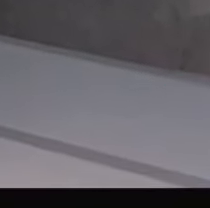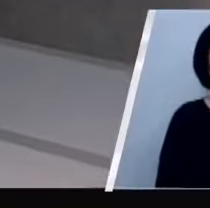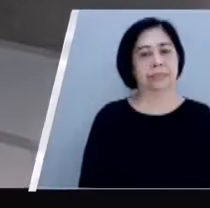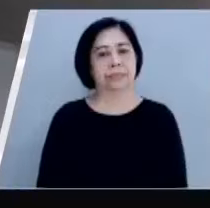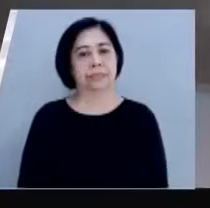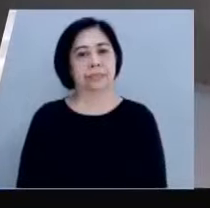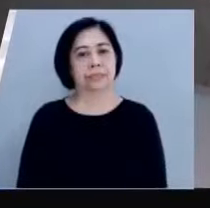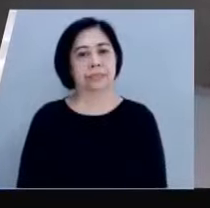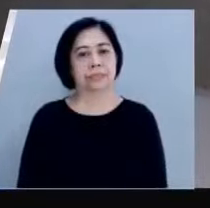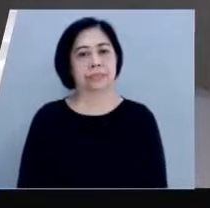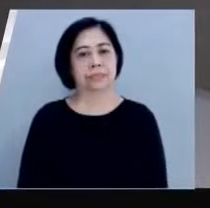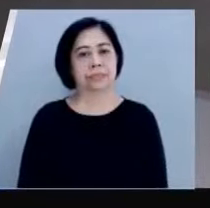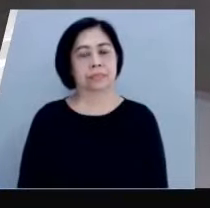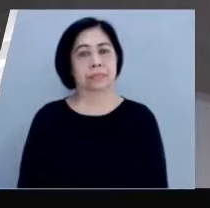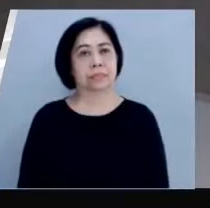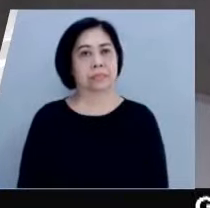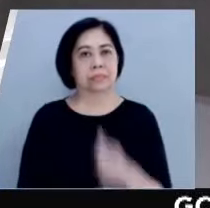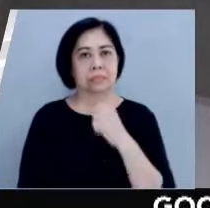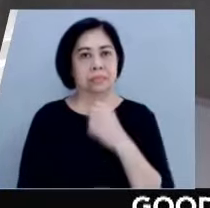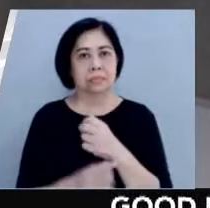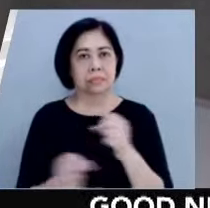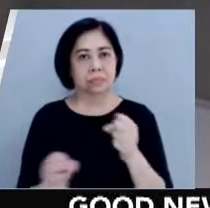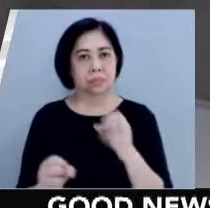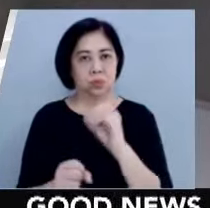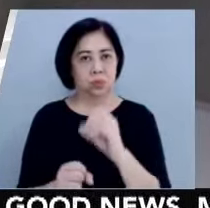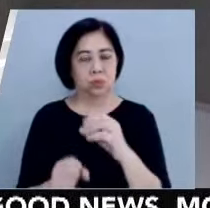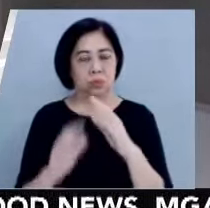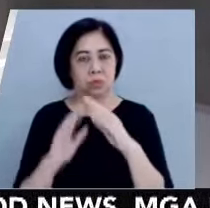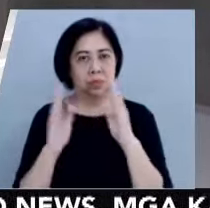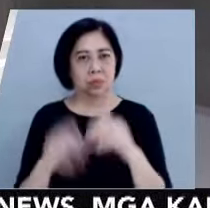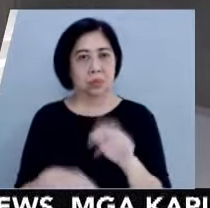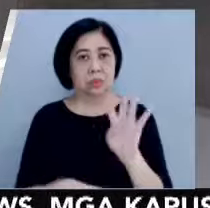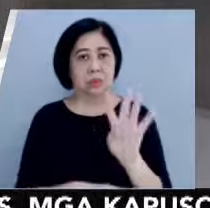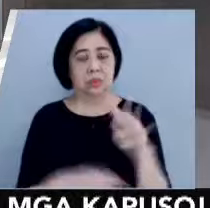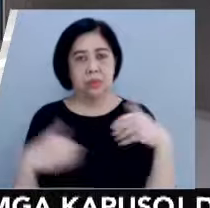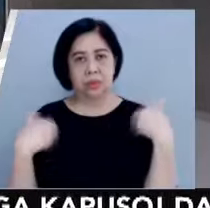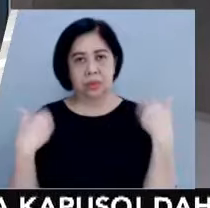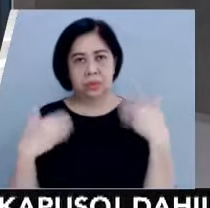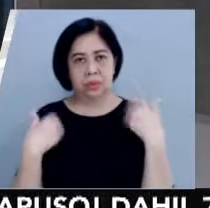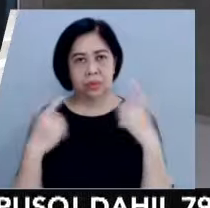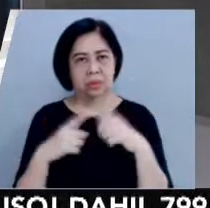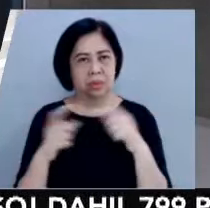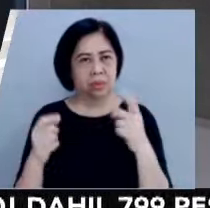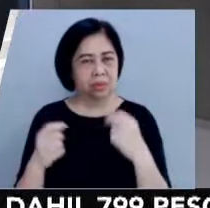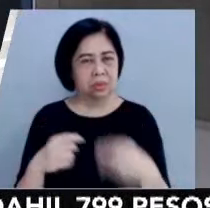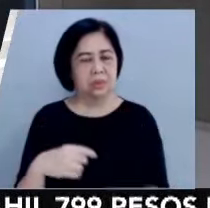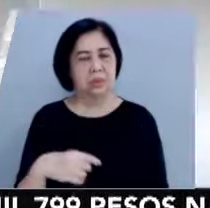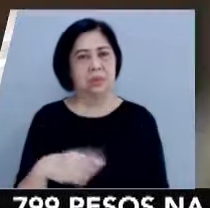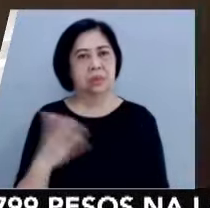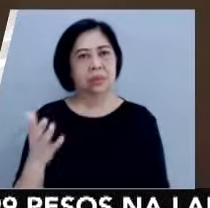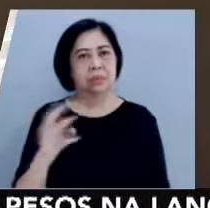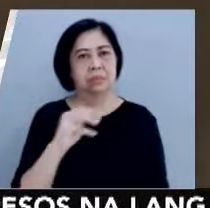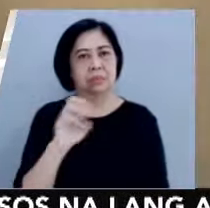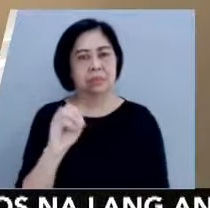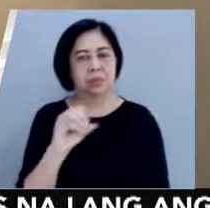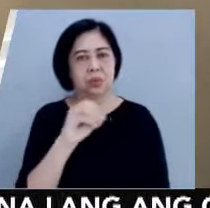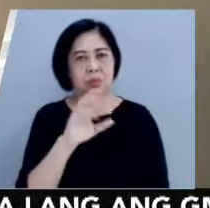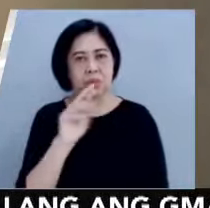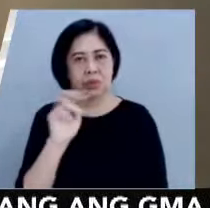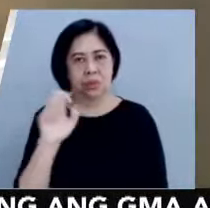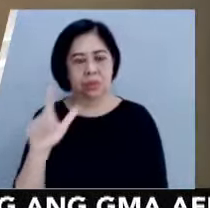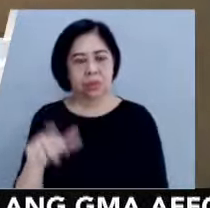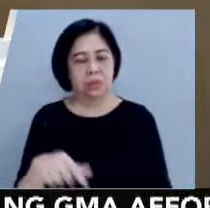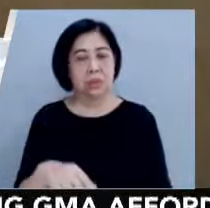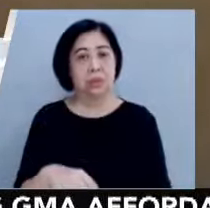Tila hindi naging ligtas sa loob ng sariling bahay ang apat na menor de edad sa Hingongog City sa Misamis Oriental. Ang apat na biktimang